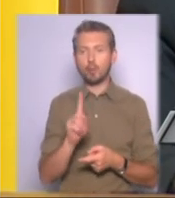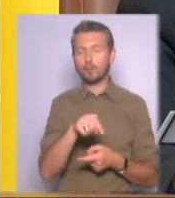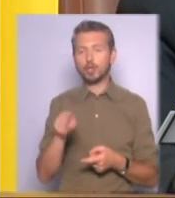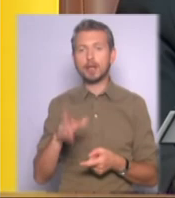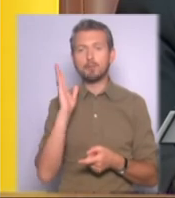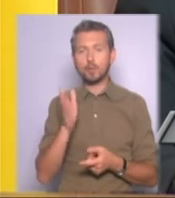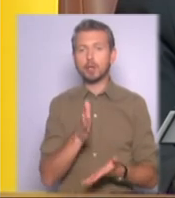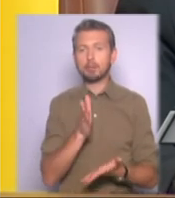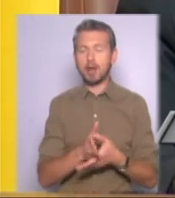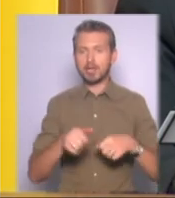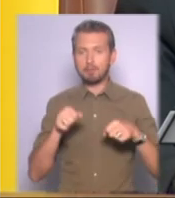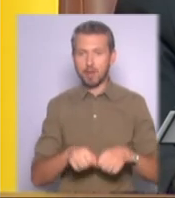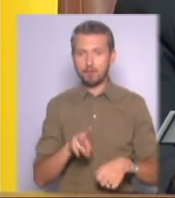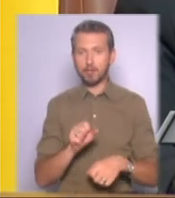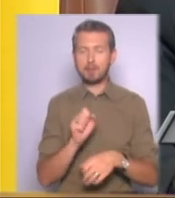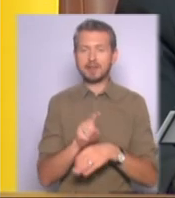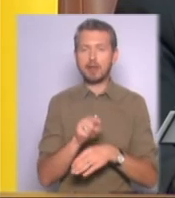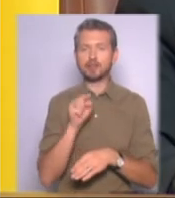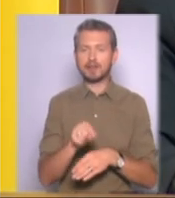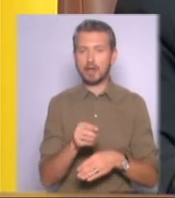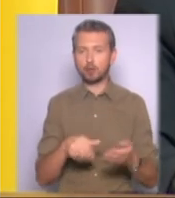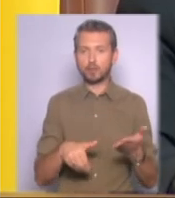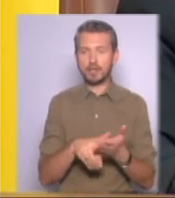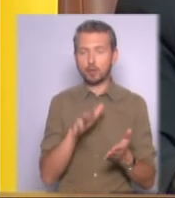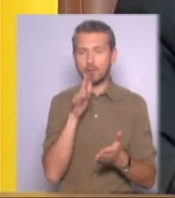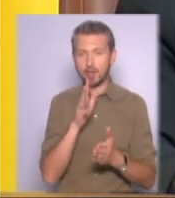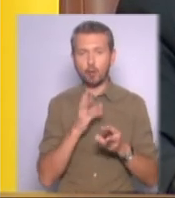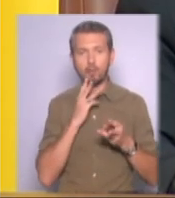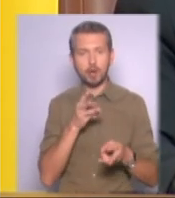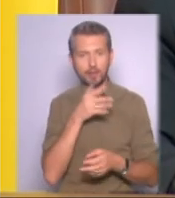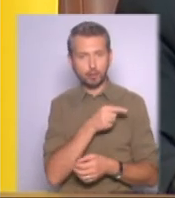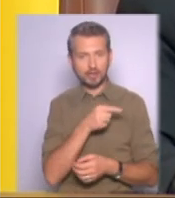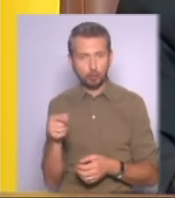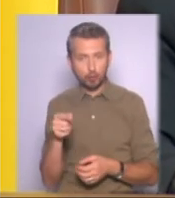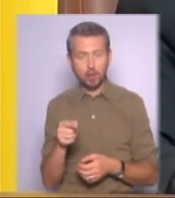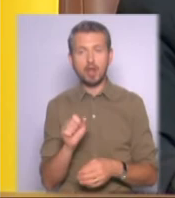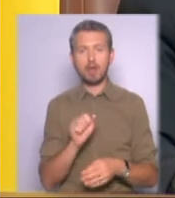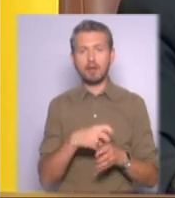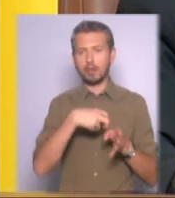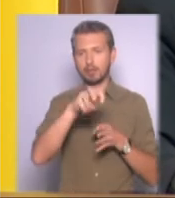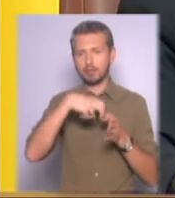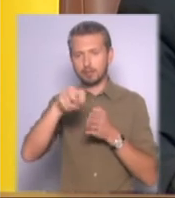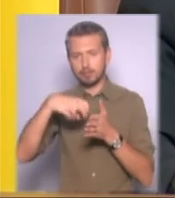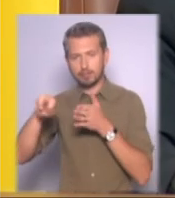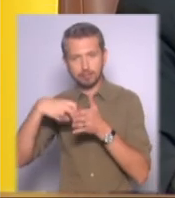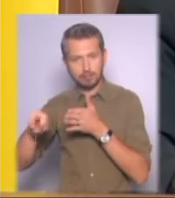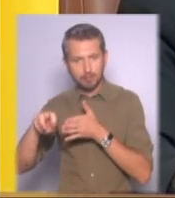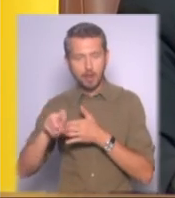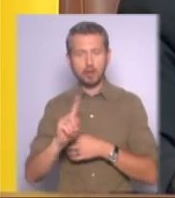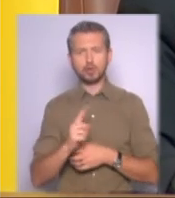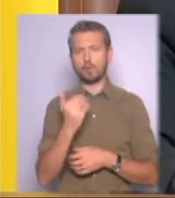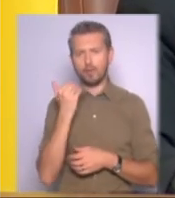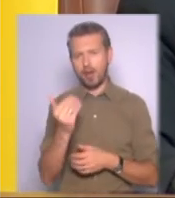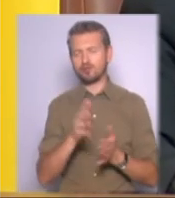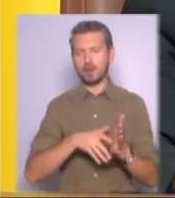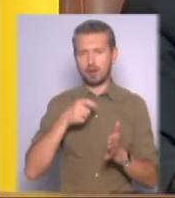будуть мати право на призначення цієї субсидії з моменту опалювального сезону, відправити письмове повідомлення, що ваша